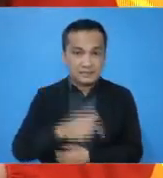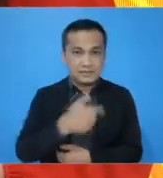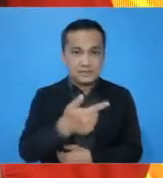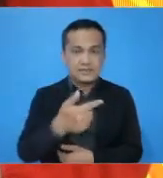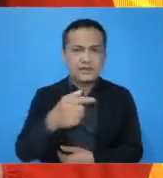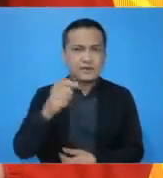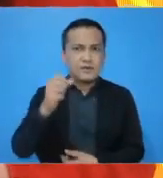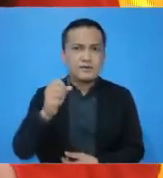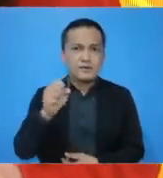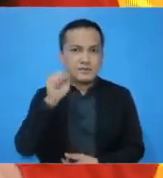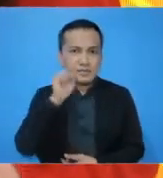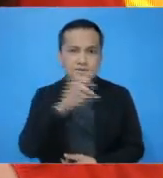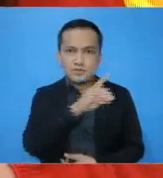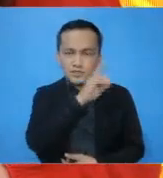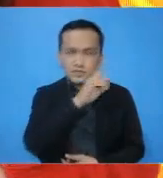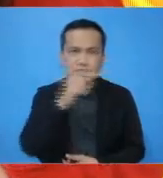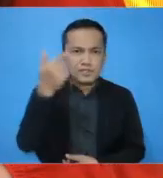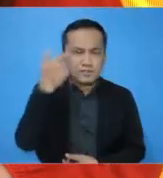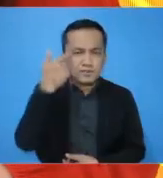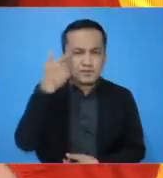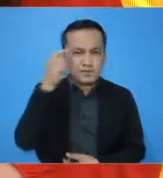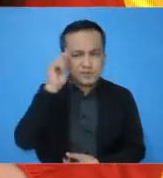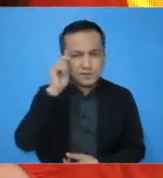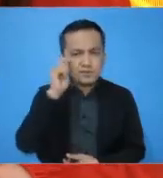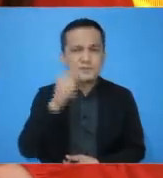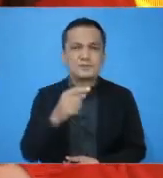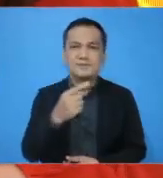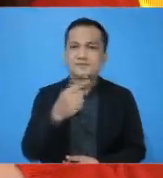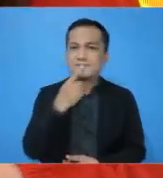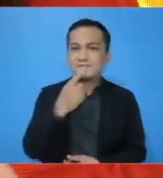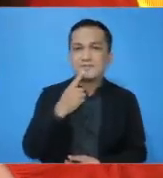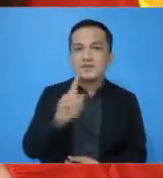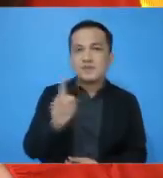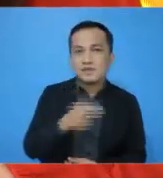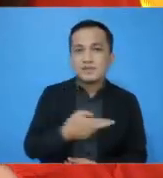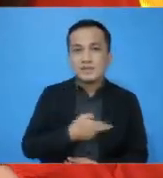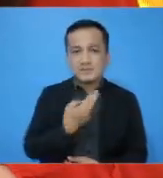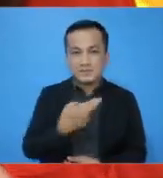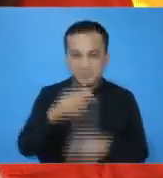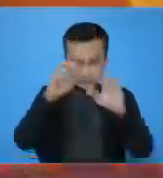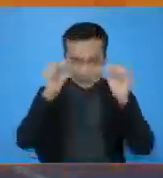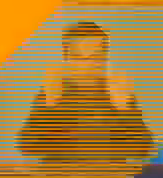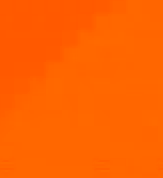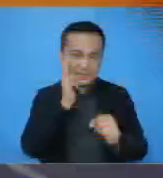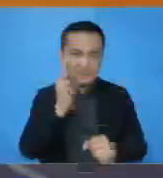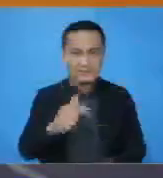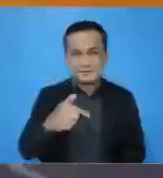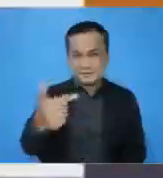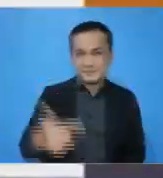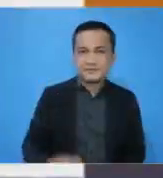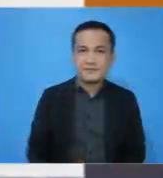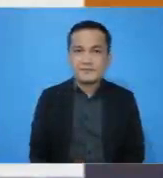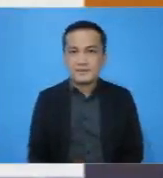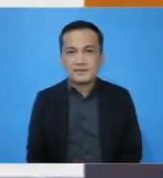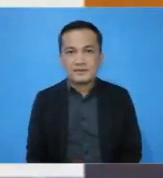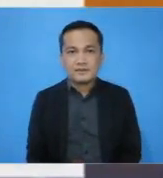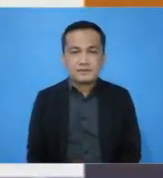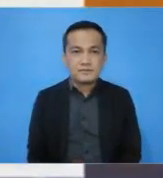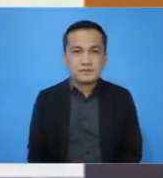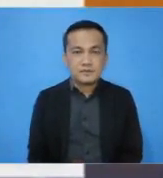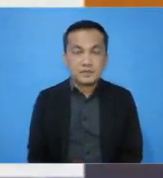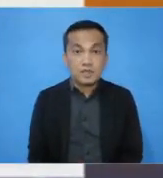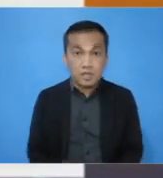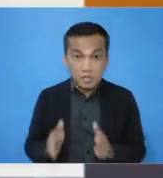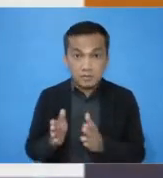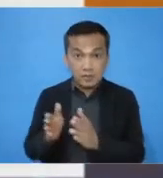ni Pangulong Duterte dyan? Nagbabalita mula sa frontline si Marian Enriquez. On my way with my